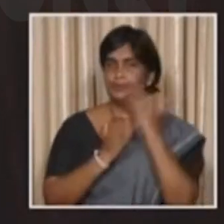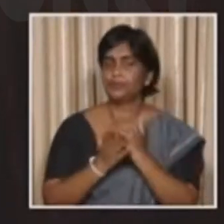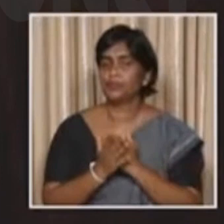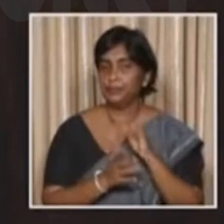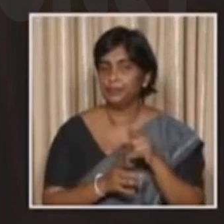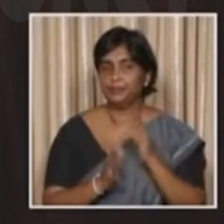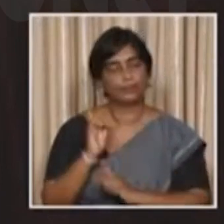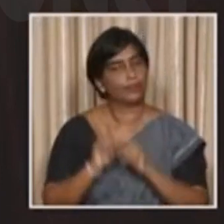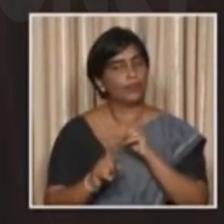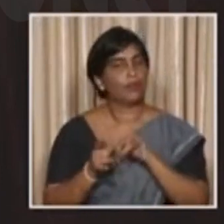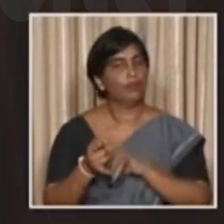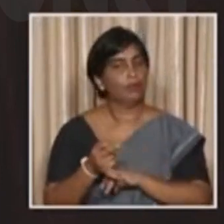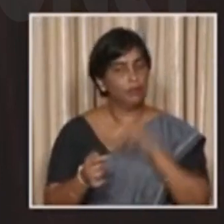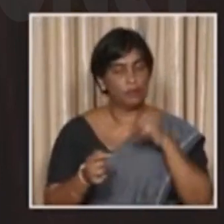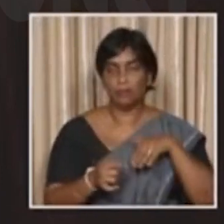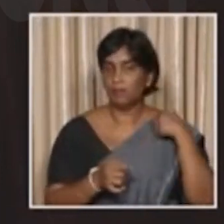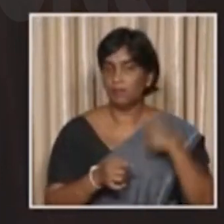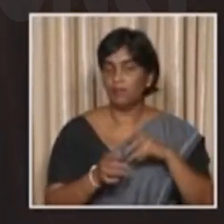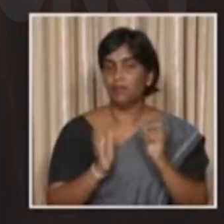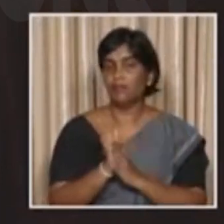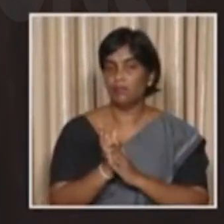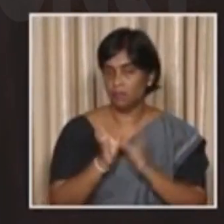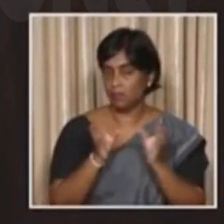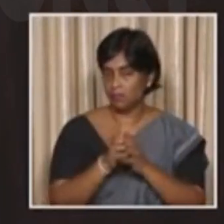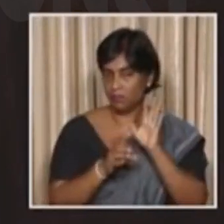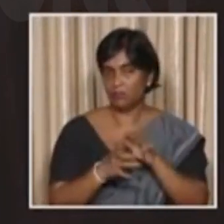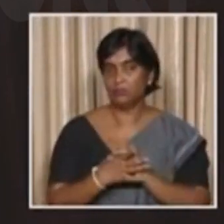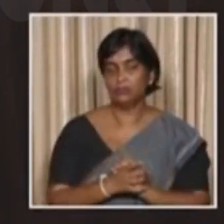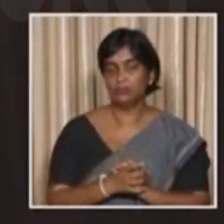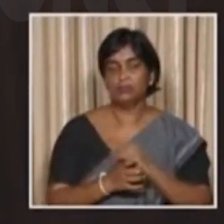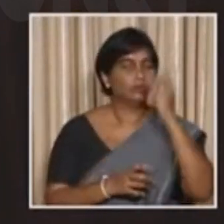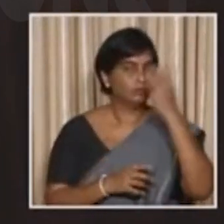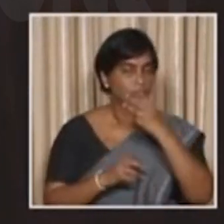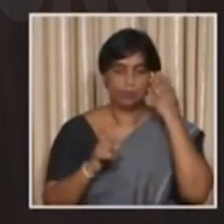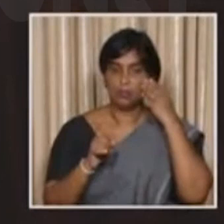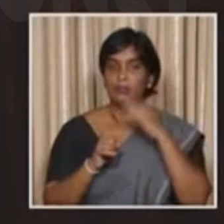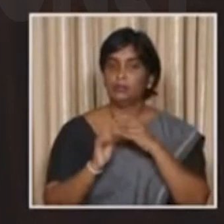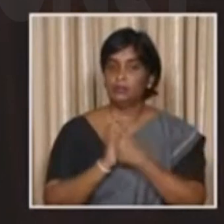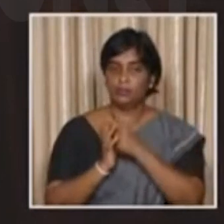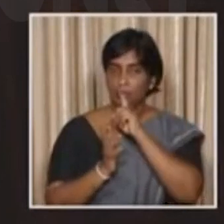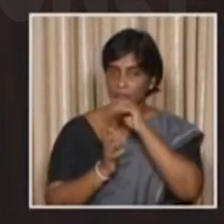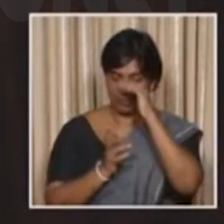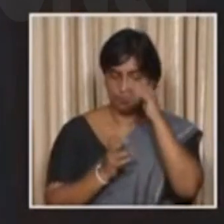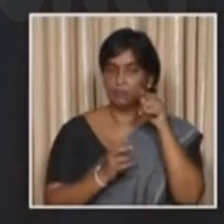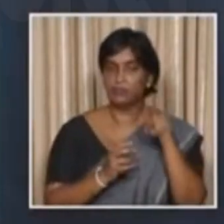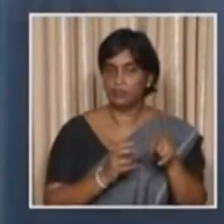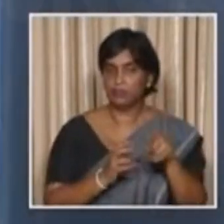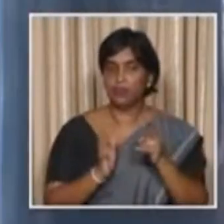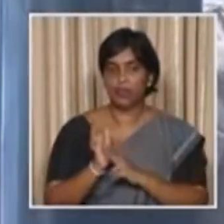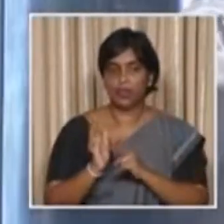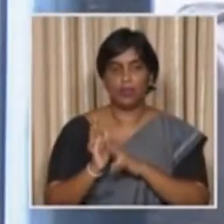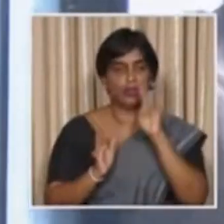නැගිලා අමාත්‍යාංශයේ ලේකම්වරයාගේ ප්‍රධානත්වයෙන් කමිටුවක් පත් කළා තියෙනවා. තුන්වෙනි කාරණය තමයි ගරු කතානායකතුමනි